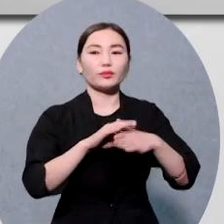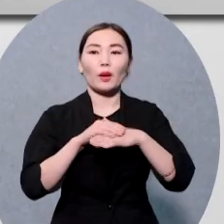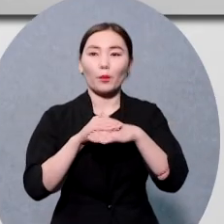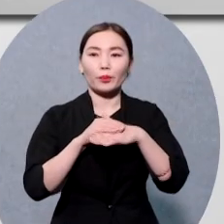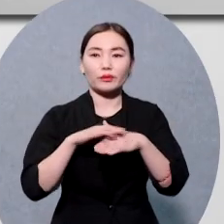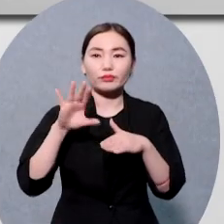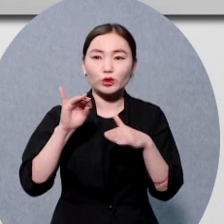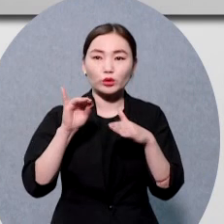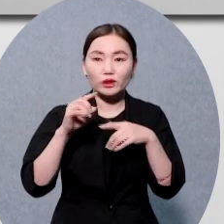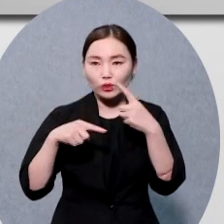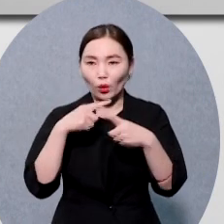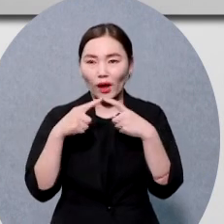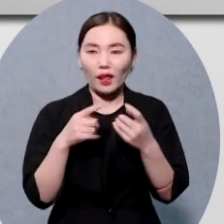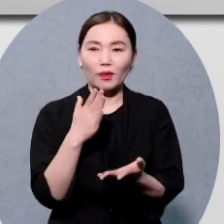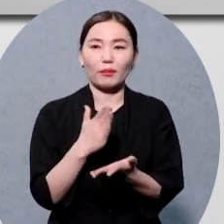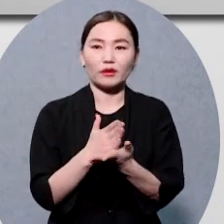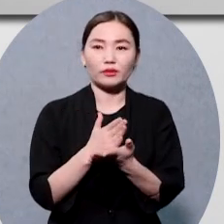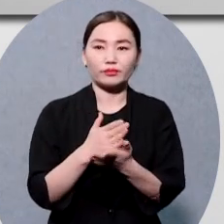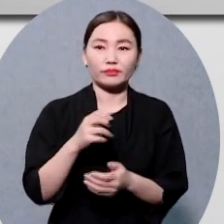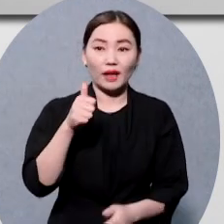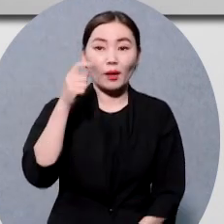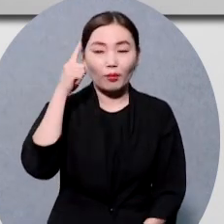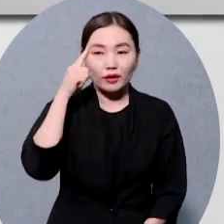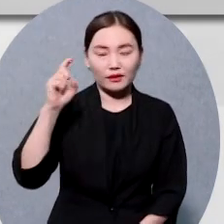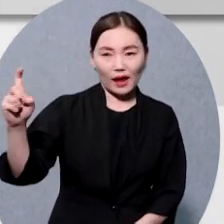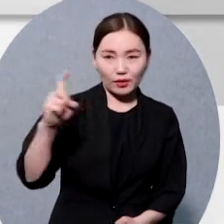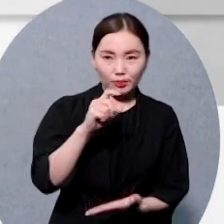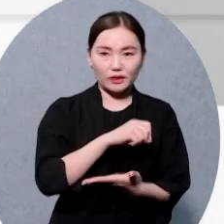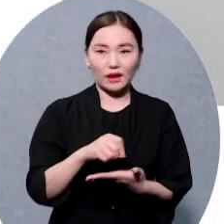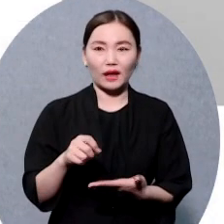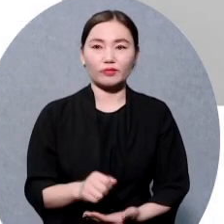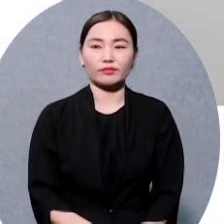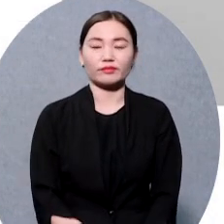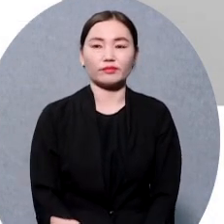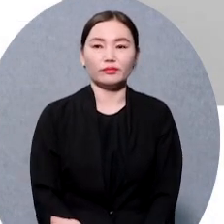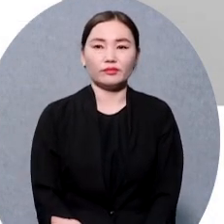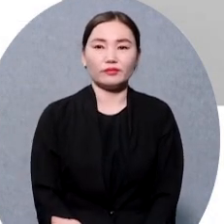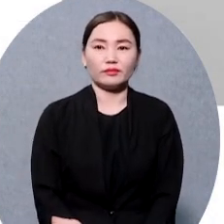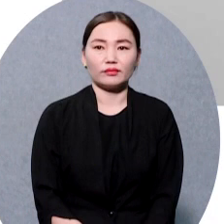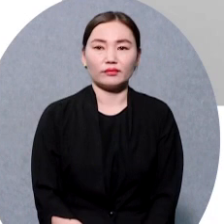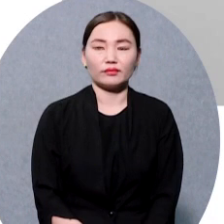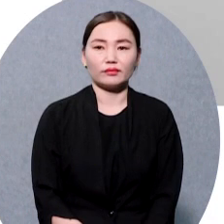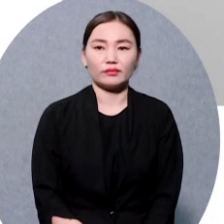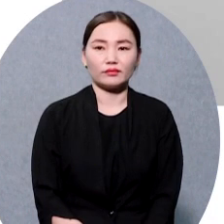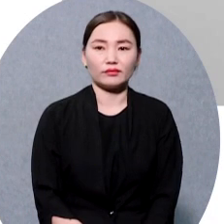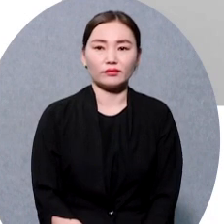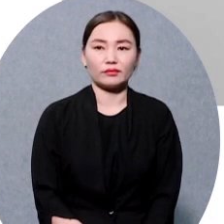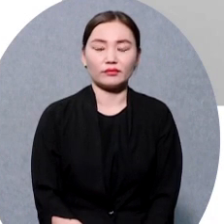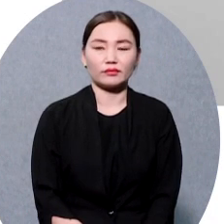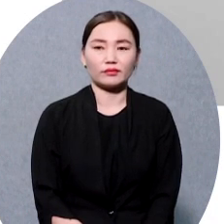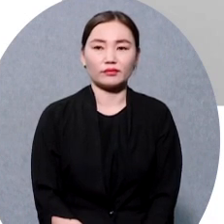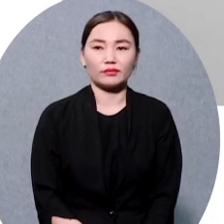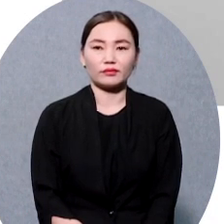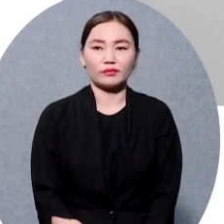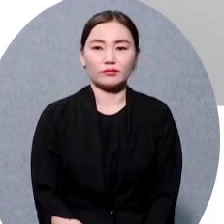баримтад юуны тухай өгүүлж байна вэ гэдгийг хүүхдүүдэд эргцүүлэн бодоод хариулаарай. Нэгэн шашнаар шүтэн барилдсанаас гэж юу хэлээд